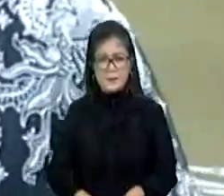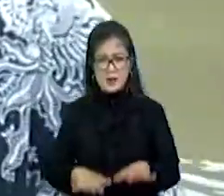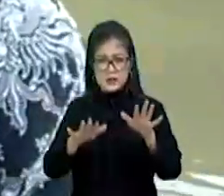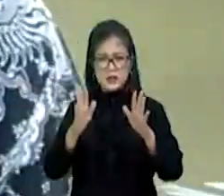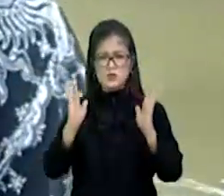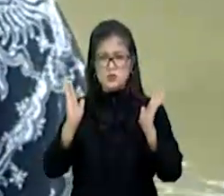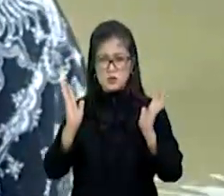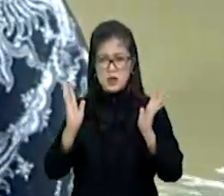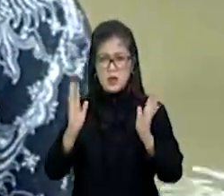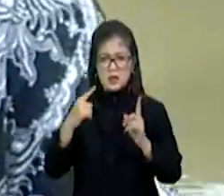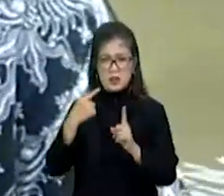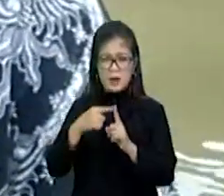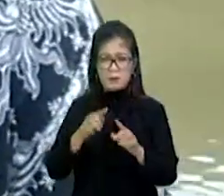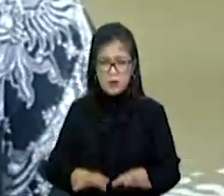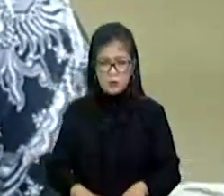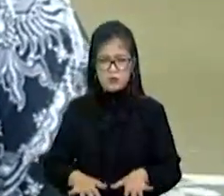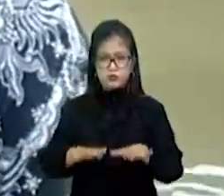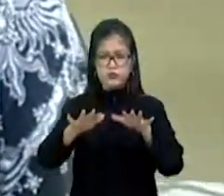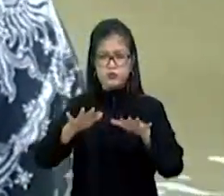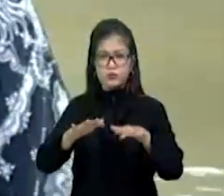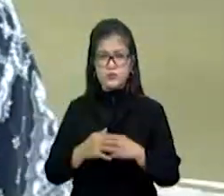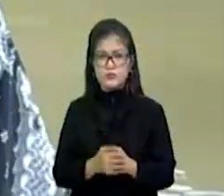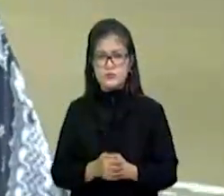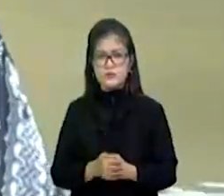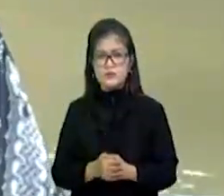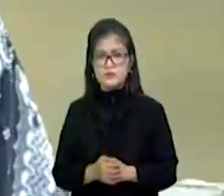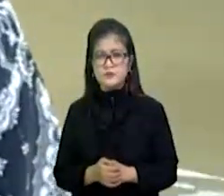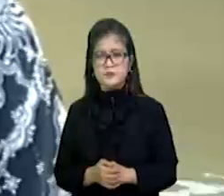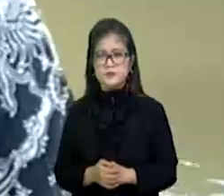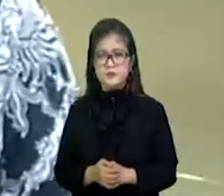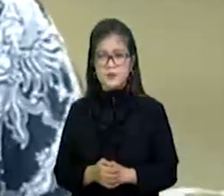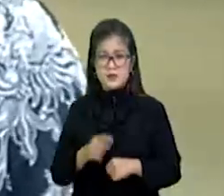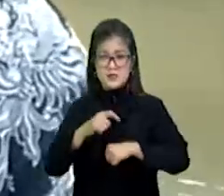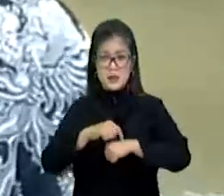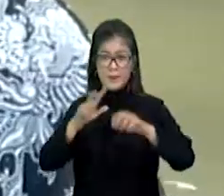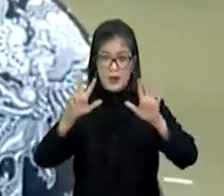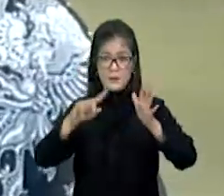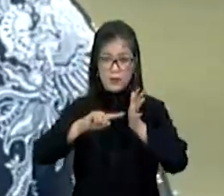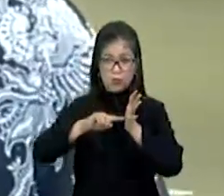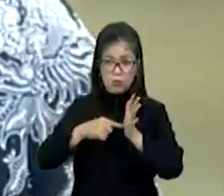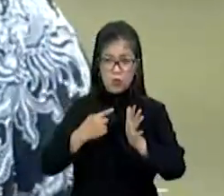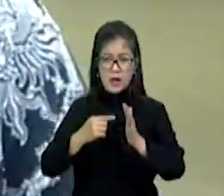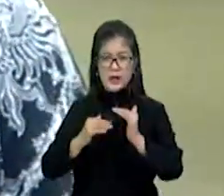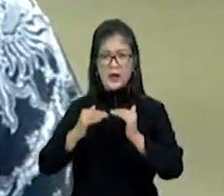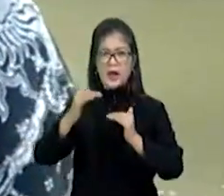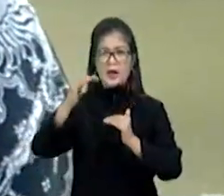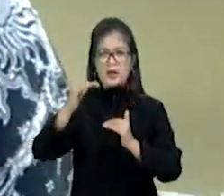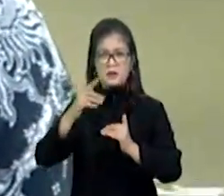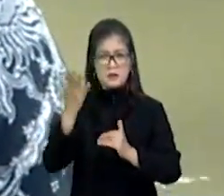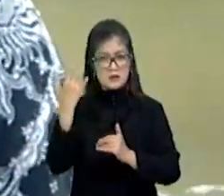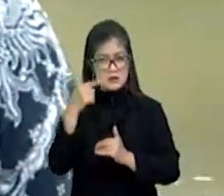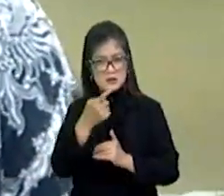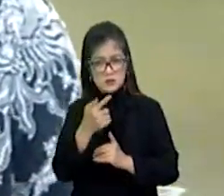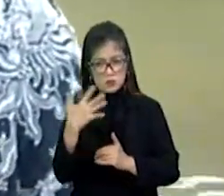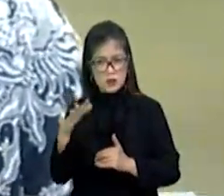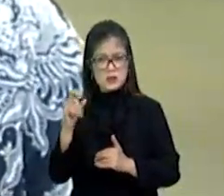ini. Tapi tiba tadi jam-jam 8 dia udah mulai naik. Sering seperti ini? Tapi sering kali, Pak. Mungkin kalau dibilang dalam